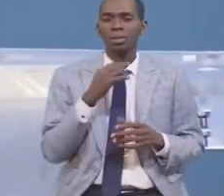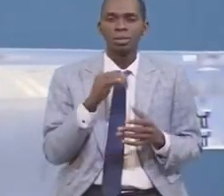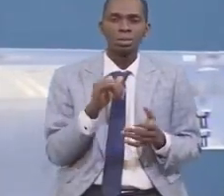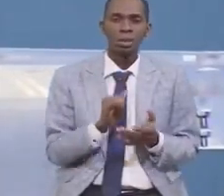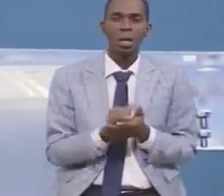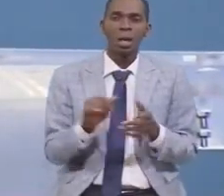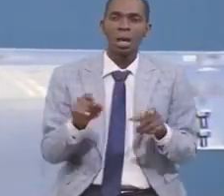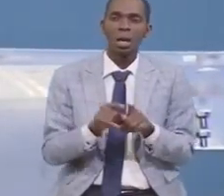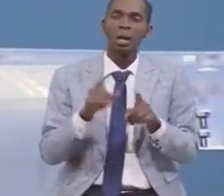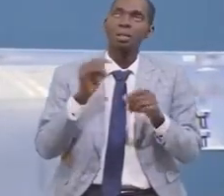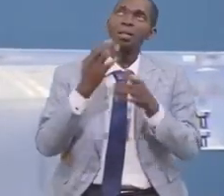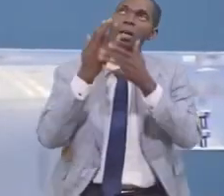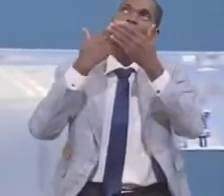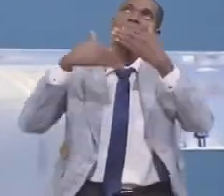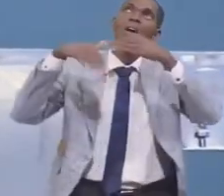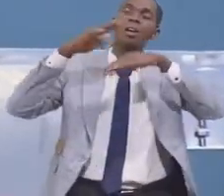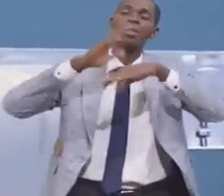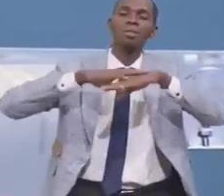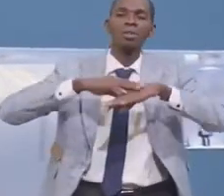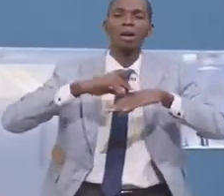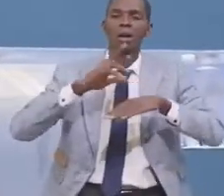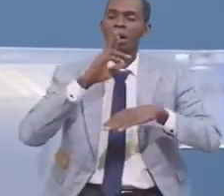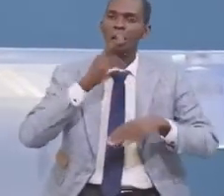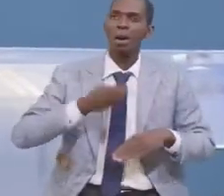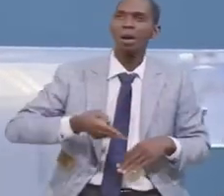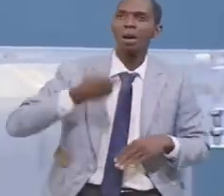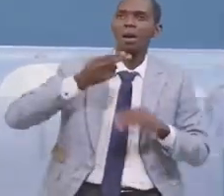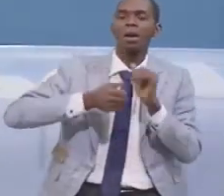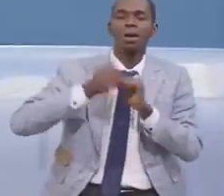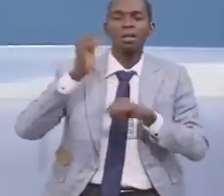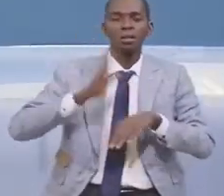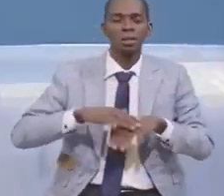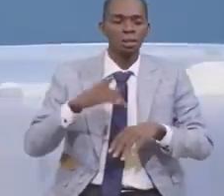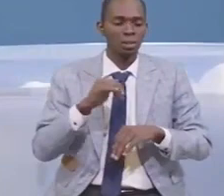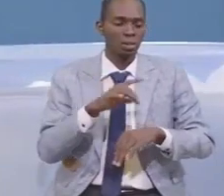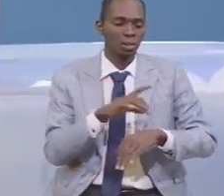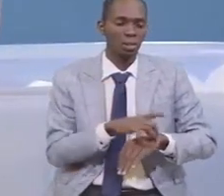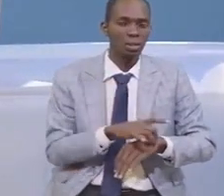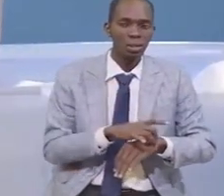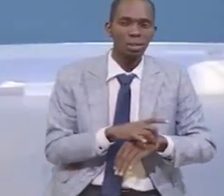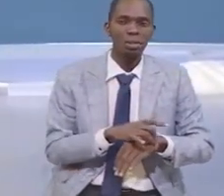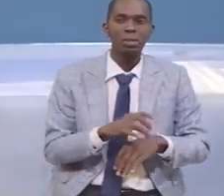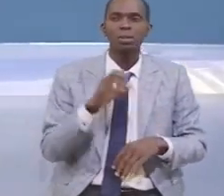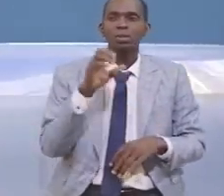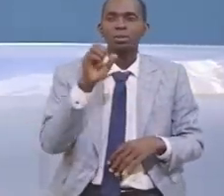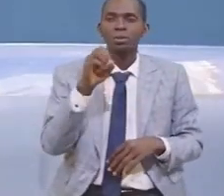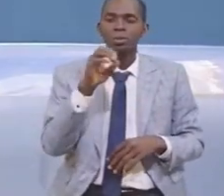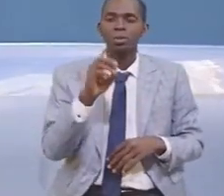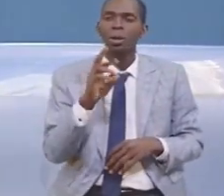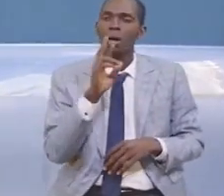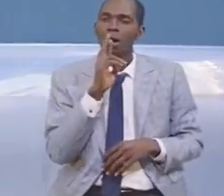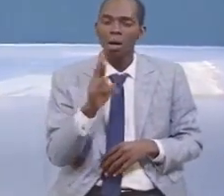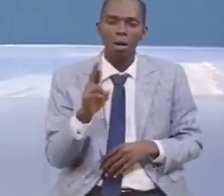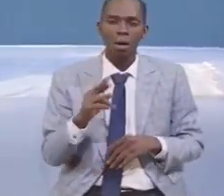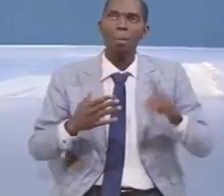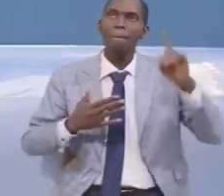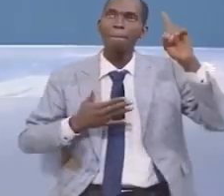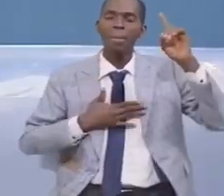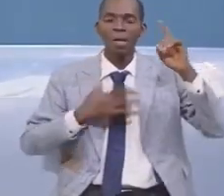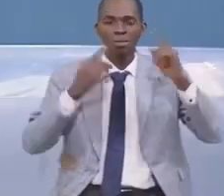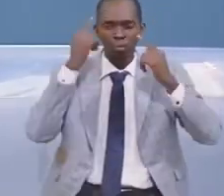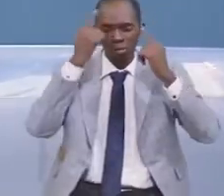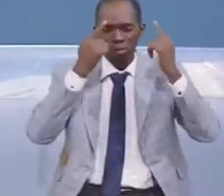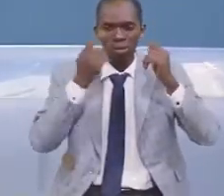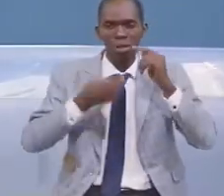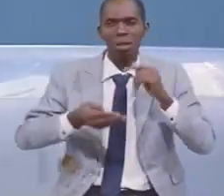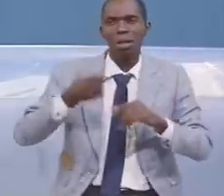heavens are higher than the earth. ఆకాశములు భూమి కంటే ఎంత ఉన్నతముగా ఉన్నవో. My thoughts higher than your thoughts. నా